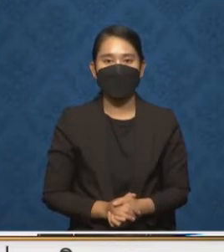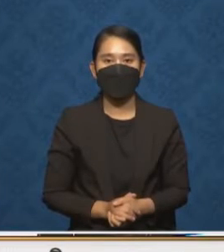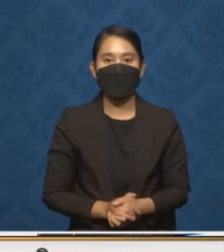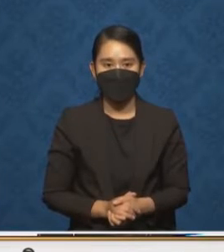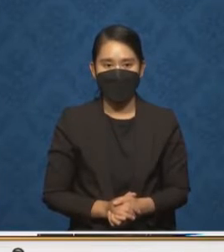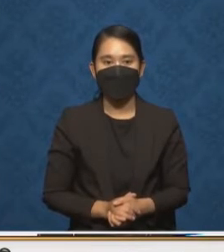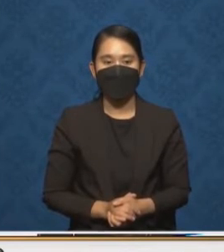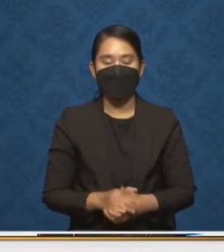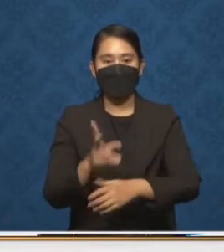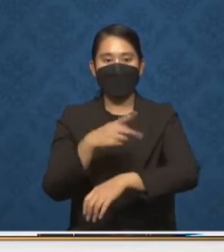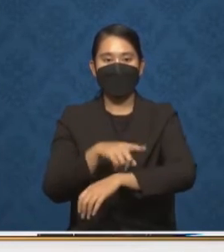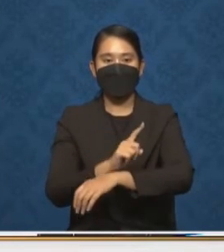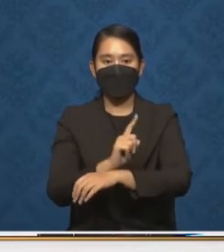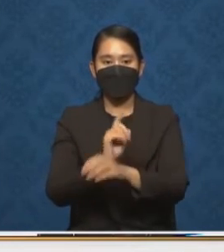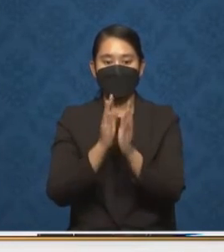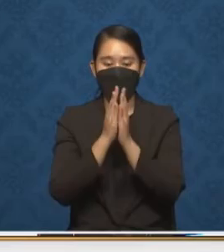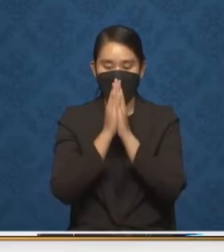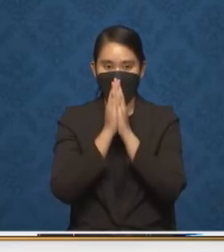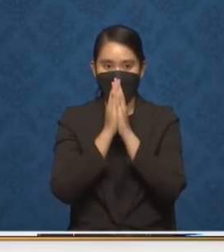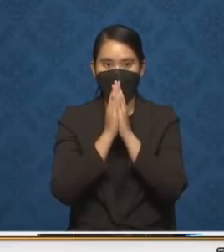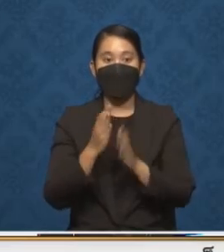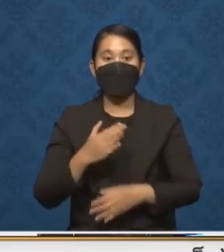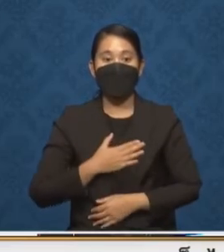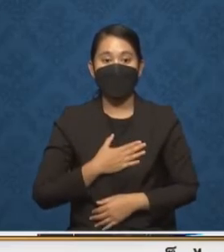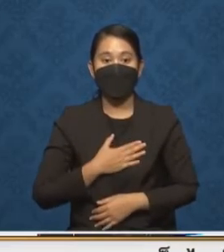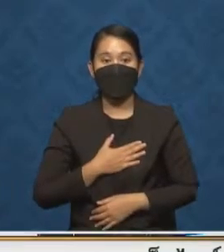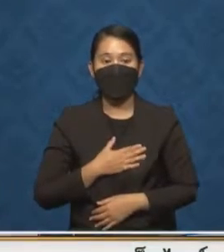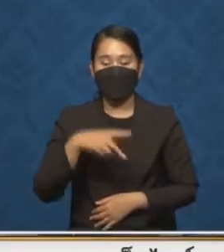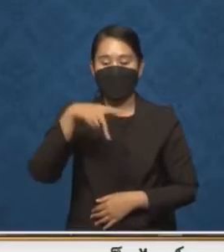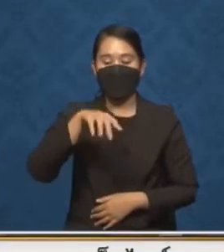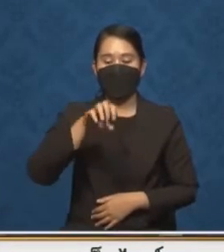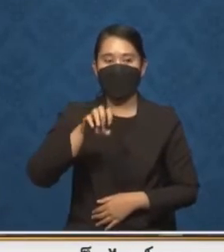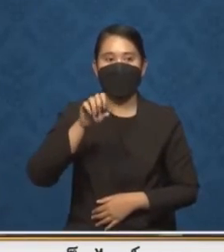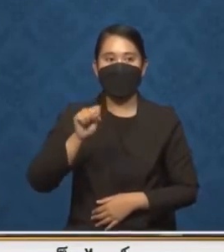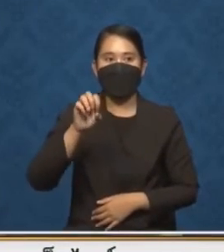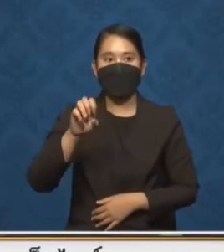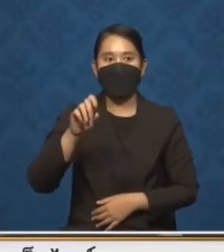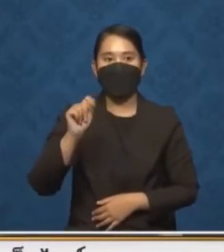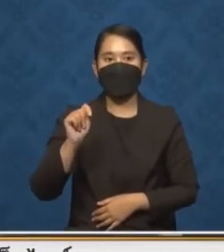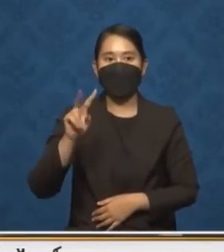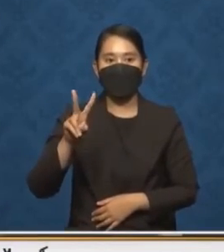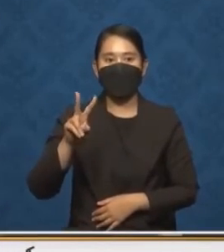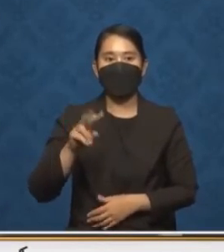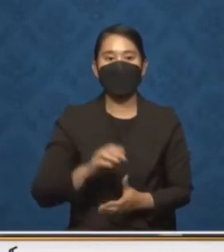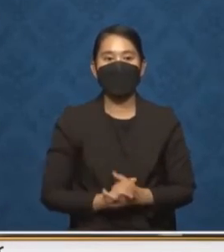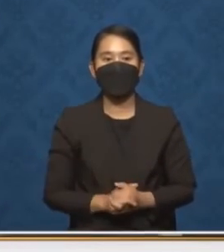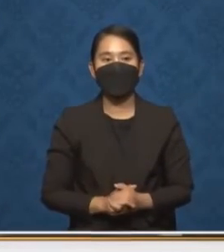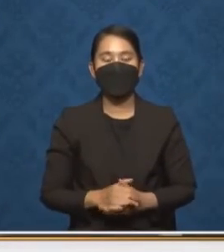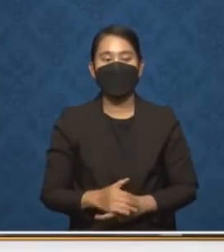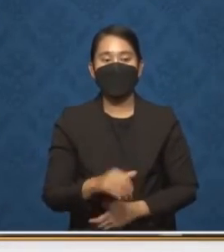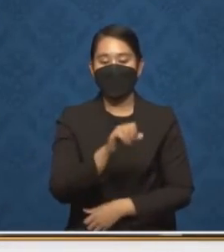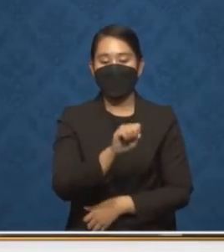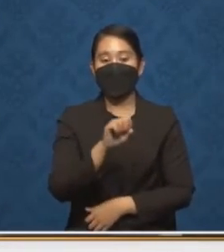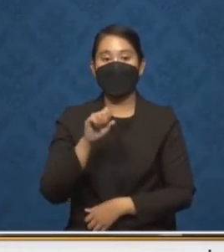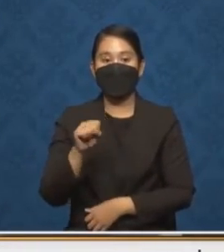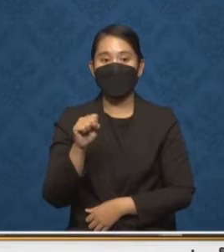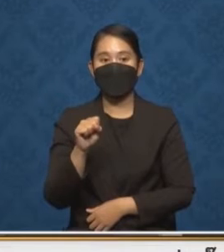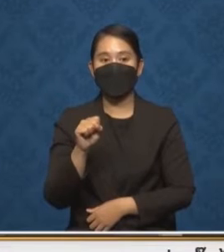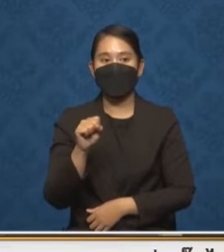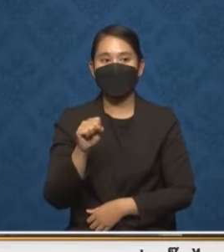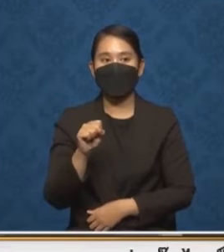กรัเดียนท่านประทานที่ขอรบ กัผมในพิศิทธิิอธรรม สมาชิกสภาผู้แทนราสดร